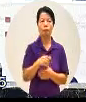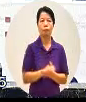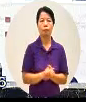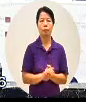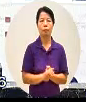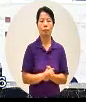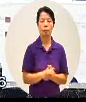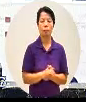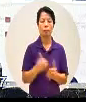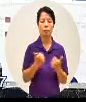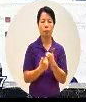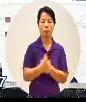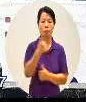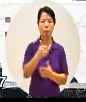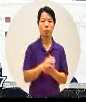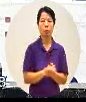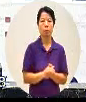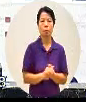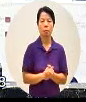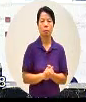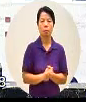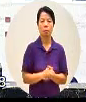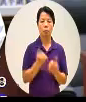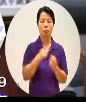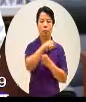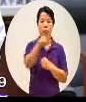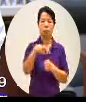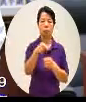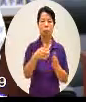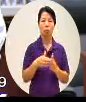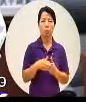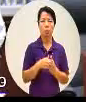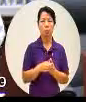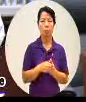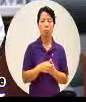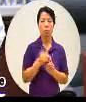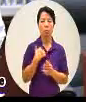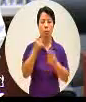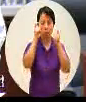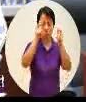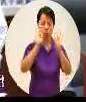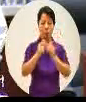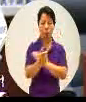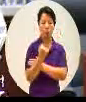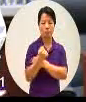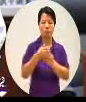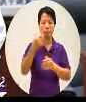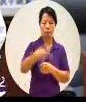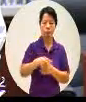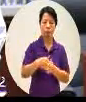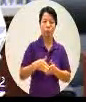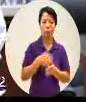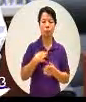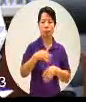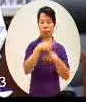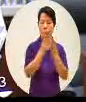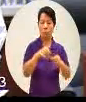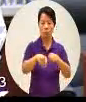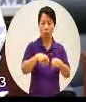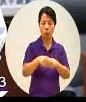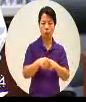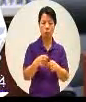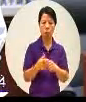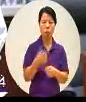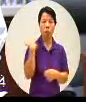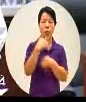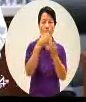伫一定 变啥变啥政， 伫因家啦，因讲要变咱高雄啦，所有的计划从顶年度摕